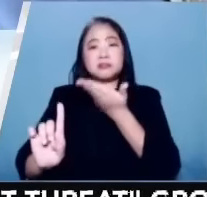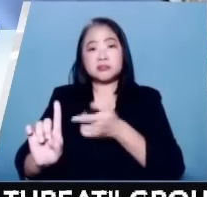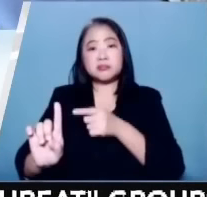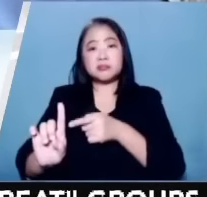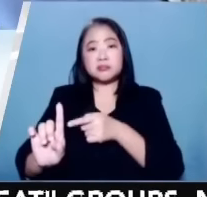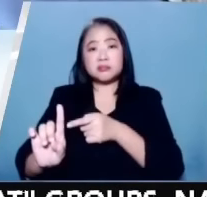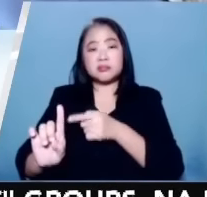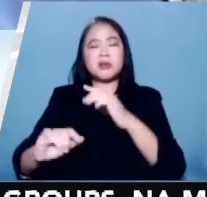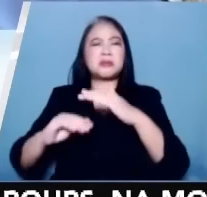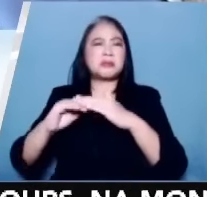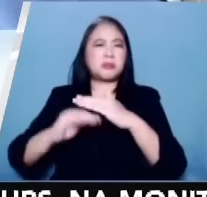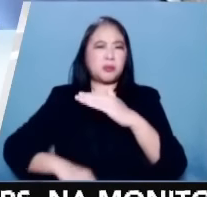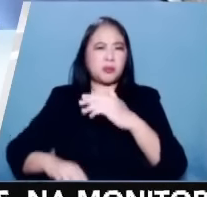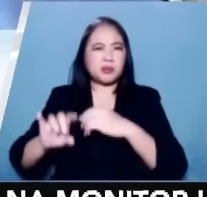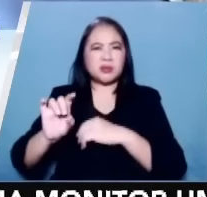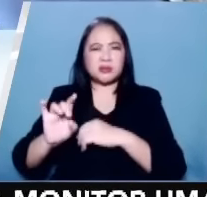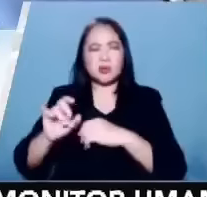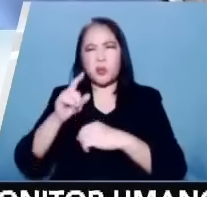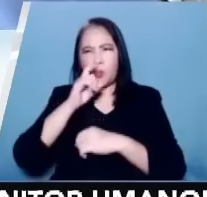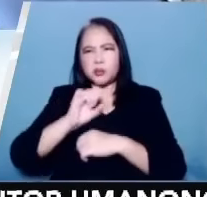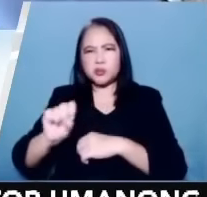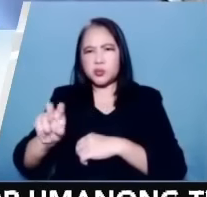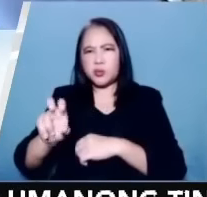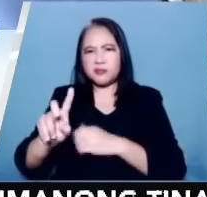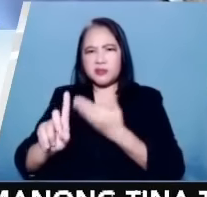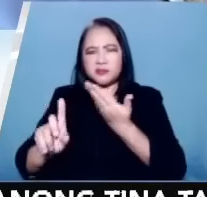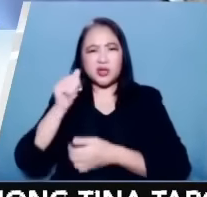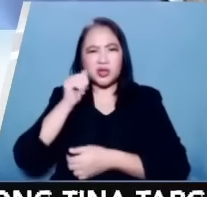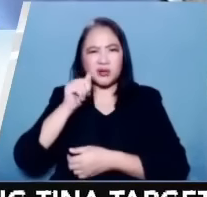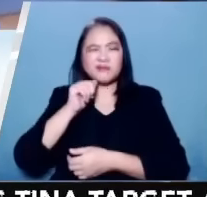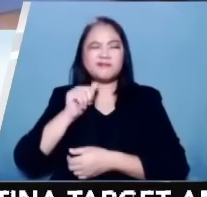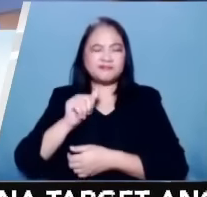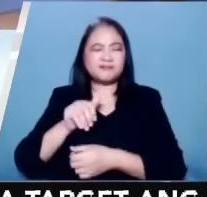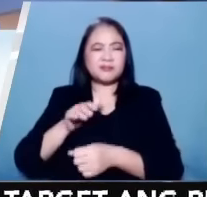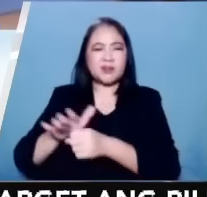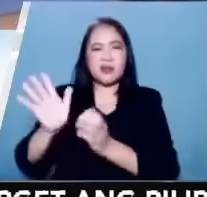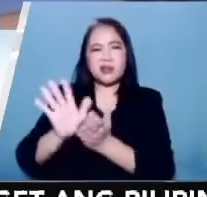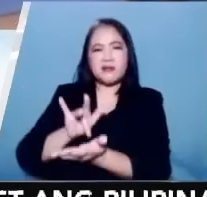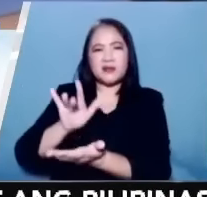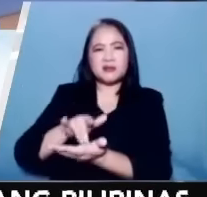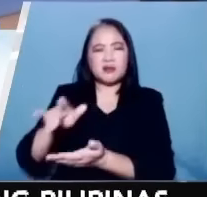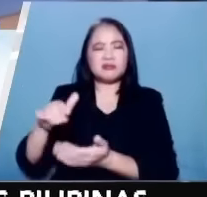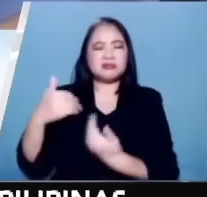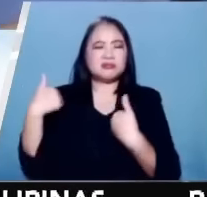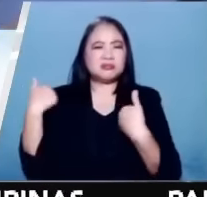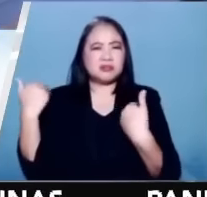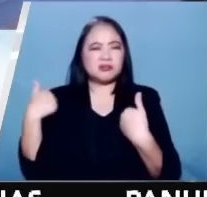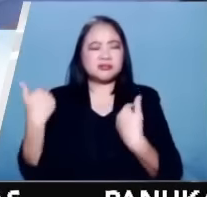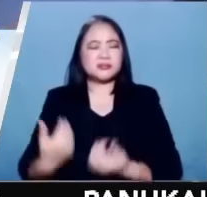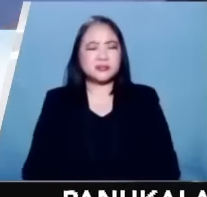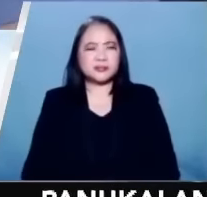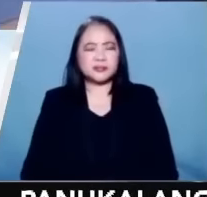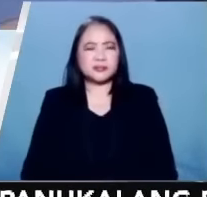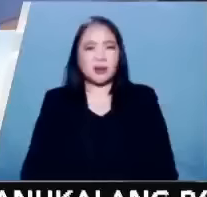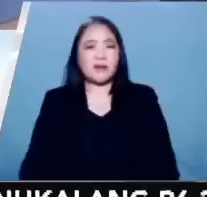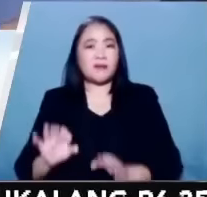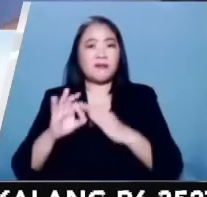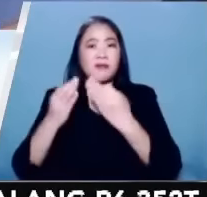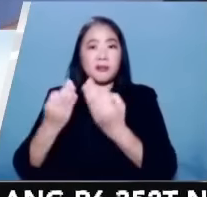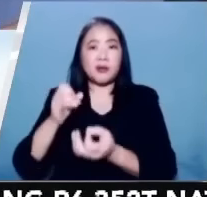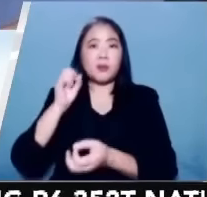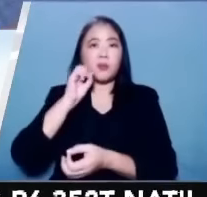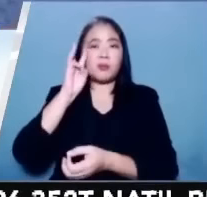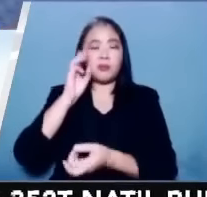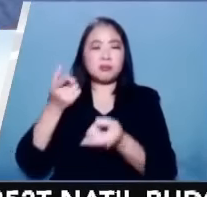biktima sinamantala niya yung pagiging Menor Menor De Edad ng ating biktima nalaman lang daw ng pamilya ng biktima ang tungkol sa panghahalay